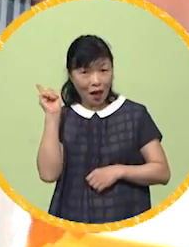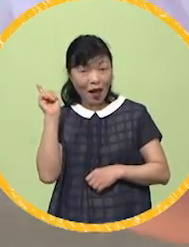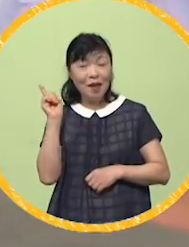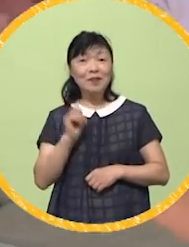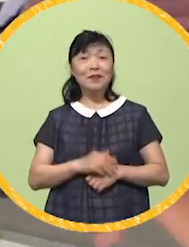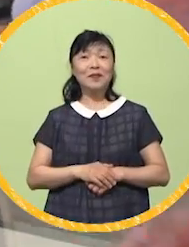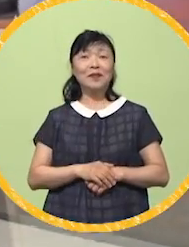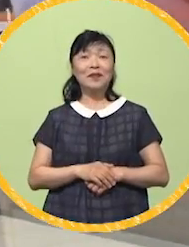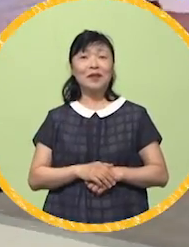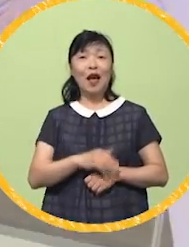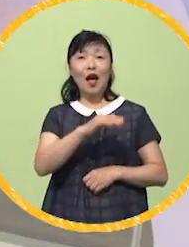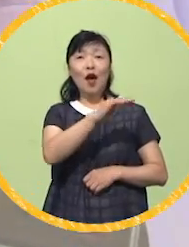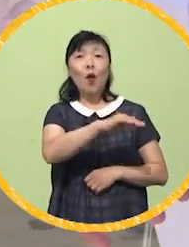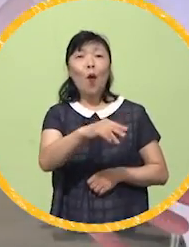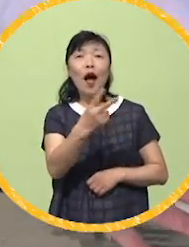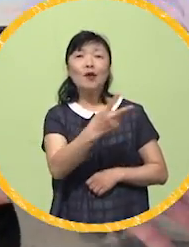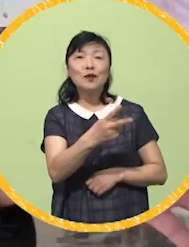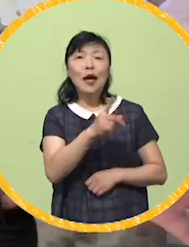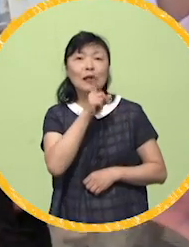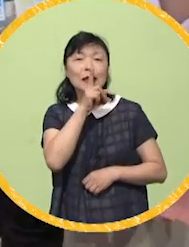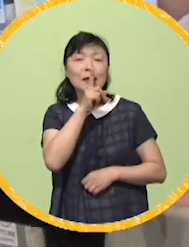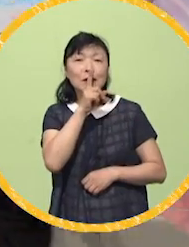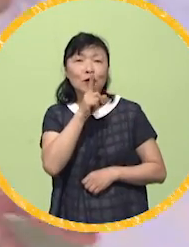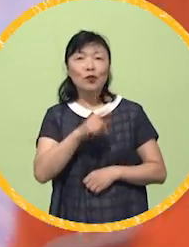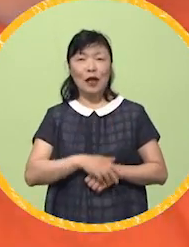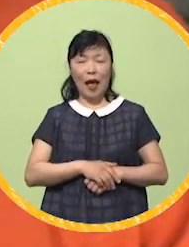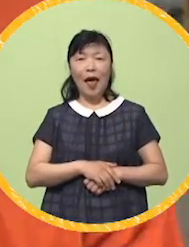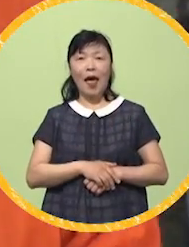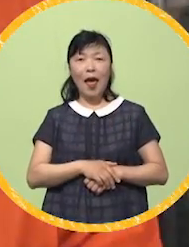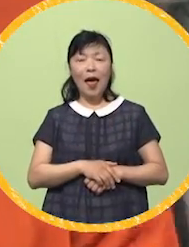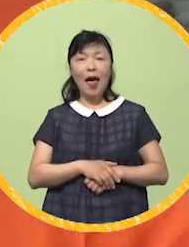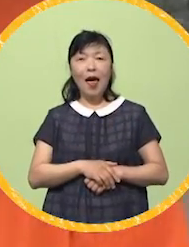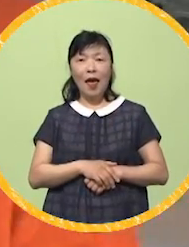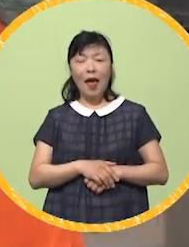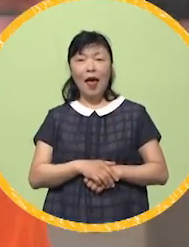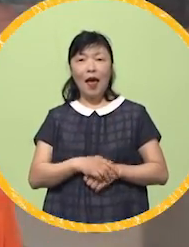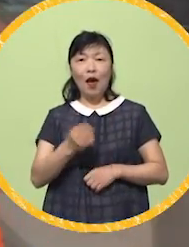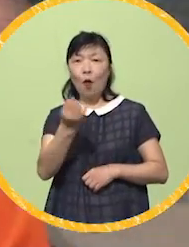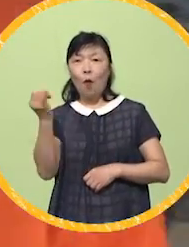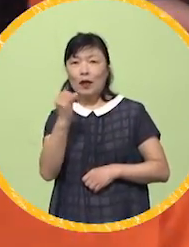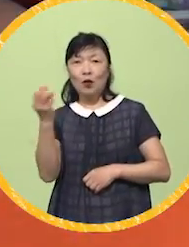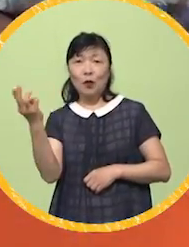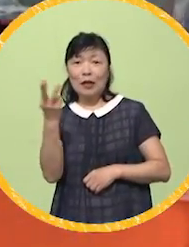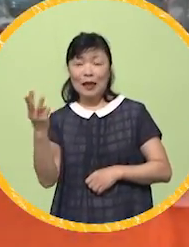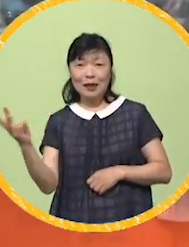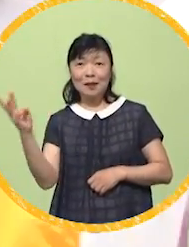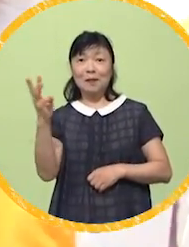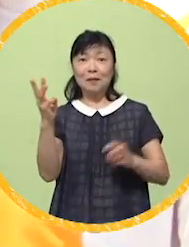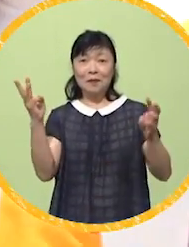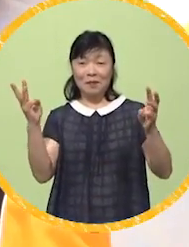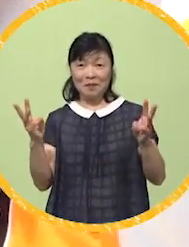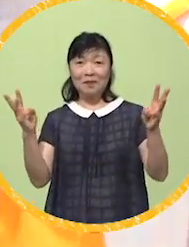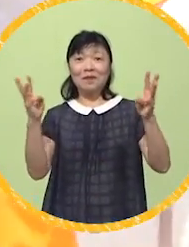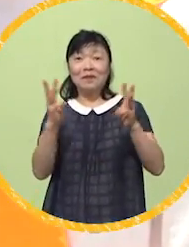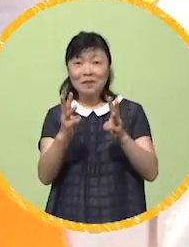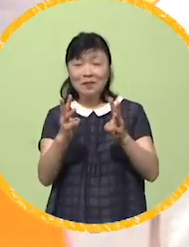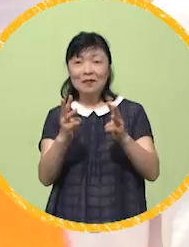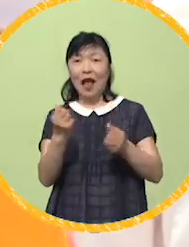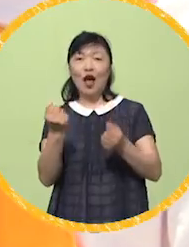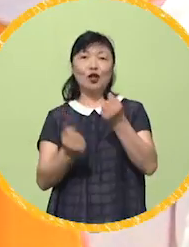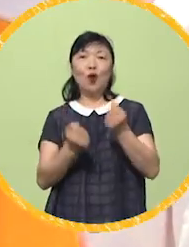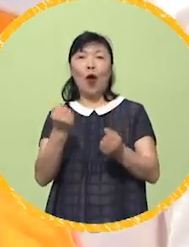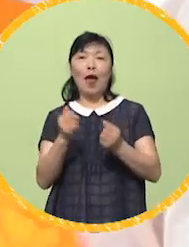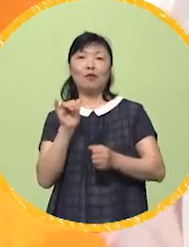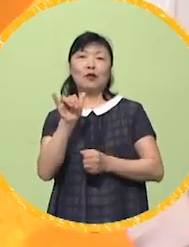先輩が後輩2人に内緒でサプライズのトリプルデートを企画したそう。初対面の女の子たちとドライブデ